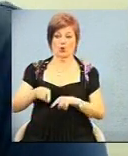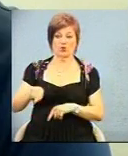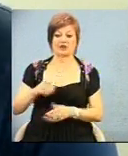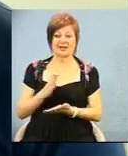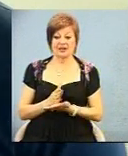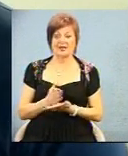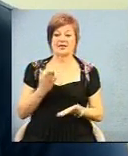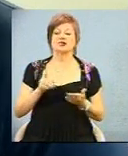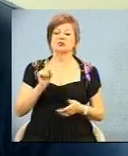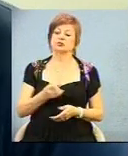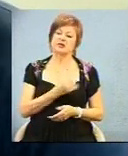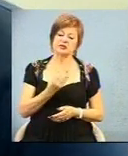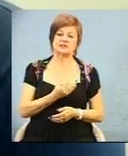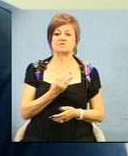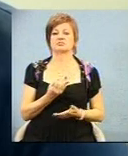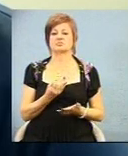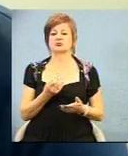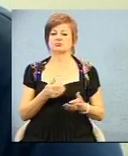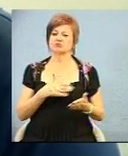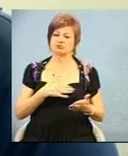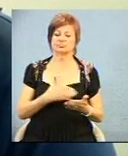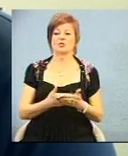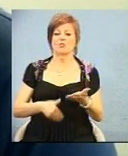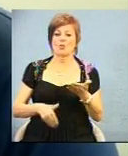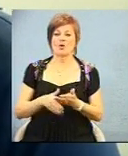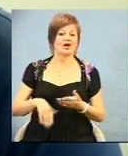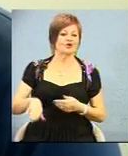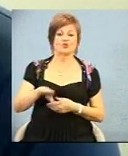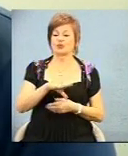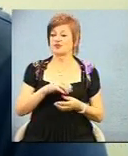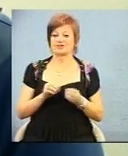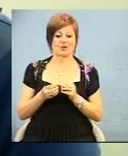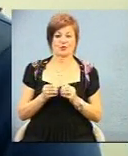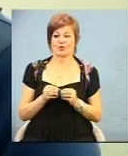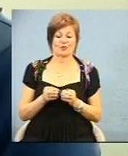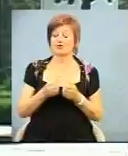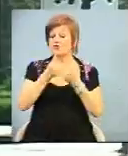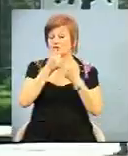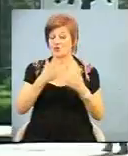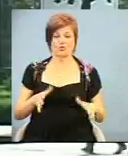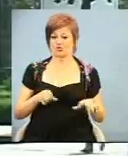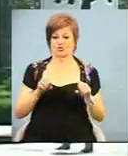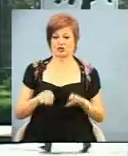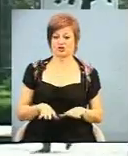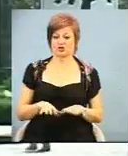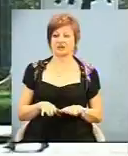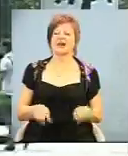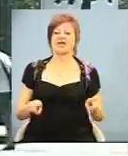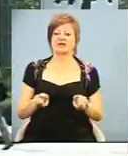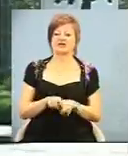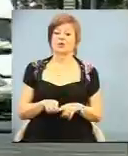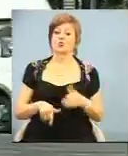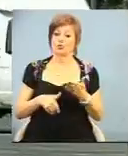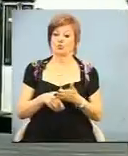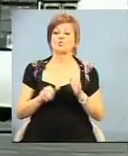даже если он инициативный, активный, он, скажем так, все проблемы, которые есть на этом округе, не может объять. Отже, отримати таку допомогу